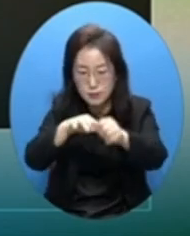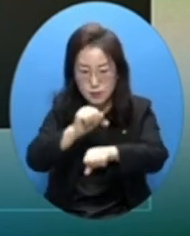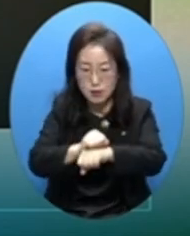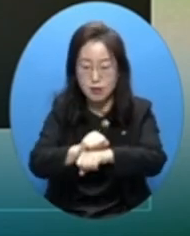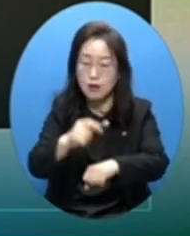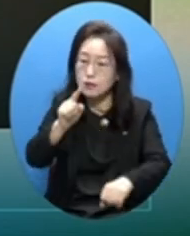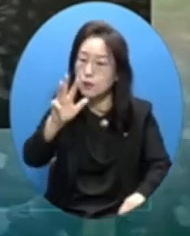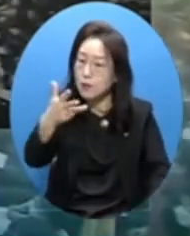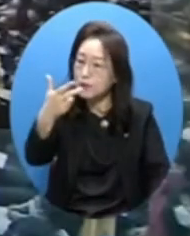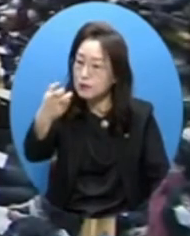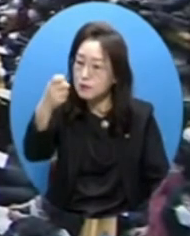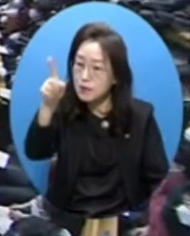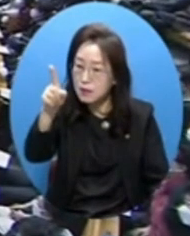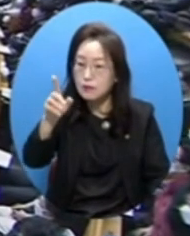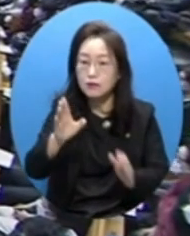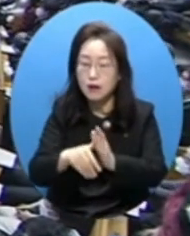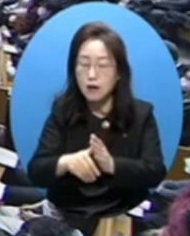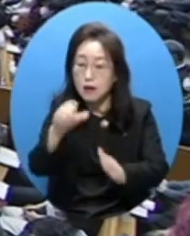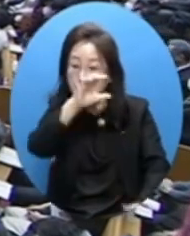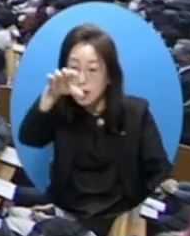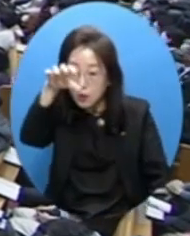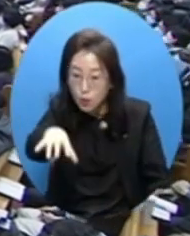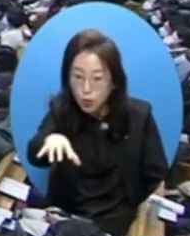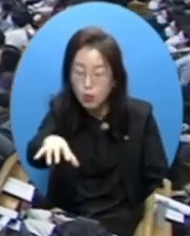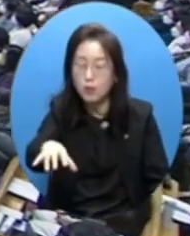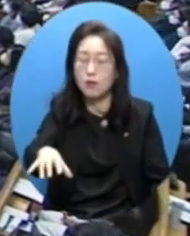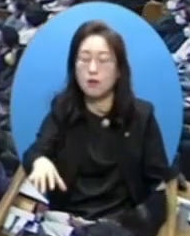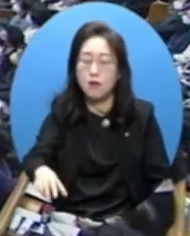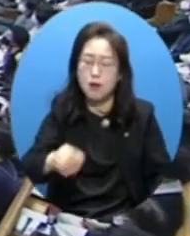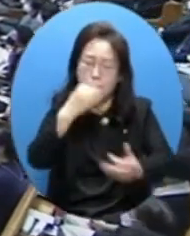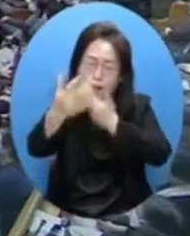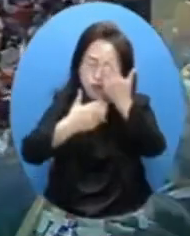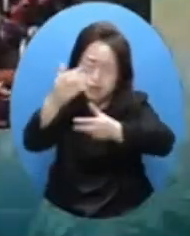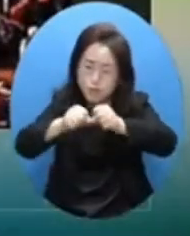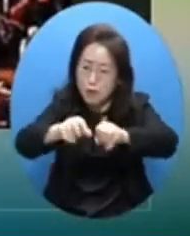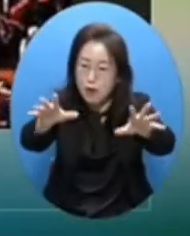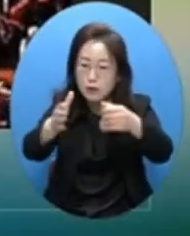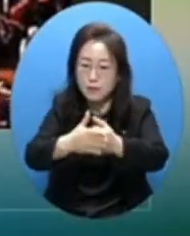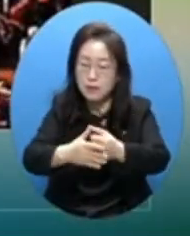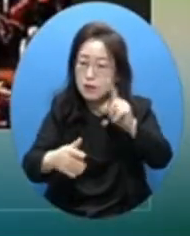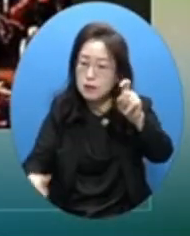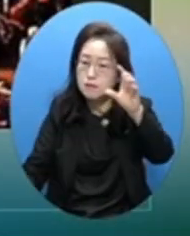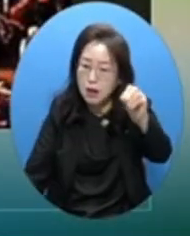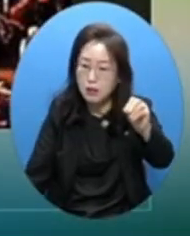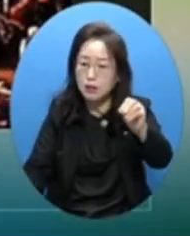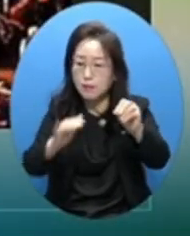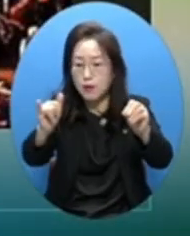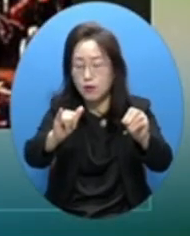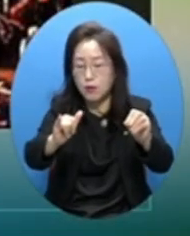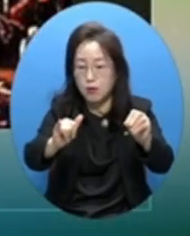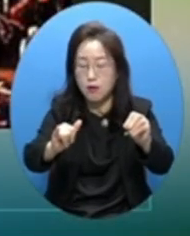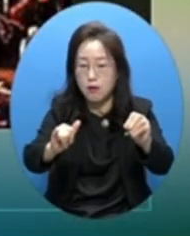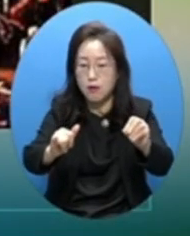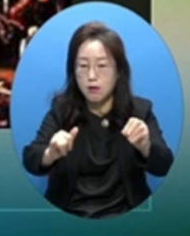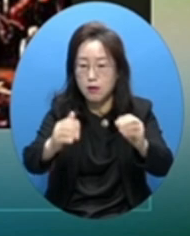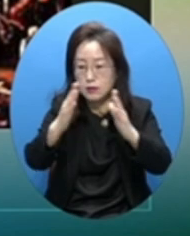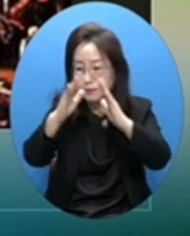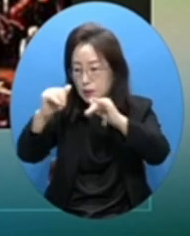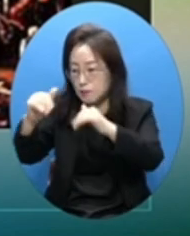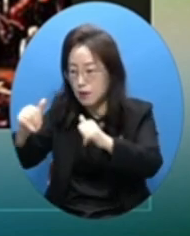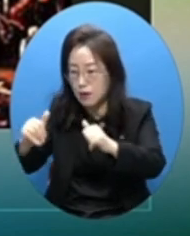1871년 시카고 대화재가 납니다. 이로 인해서 10만 명 이재민이 생겨나고 300여 명이 목숨을 잃었습니다. 이